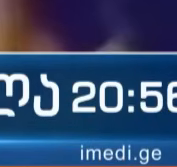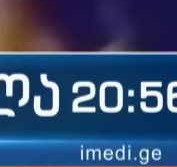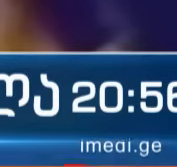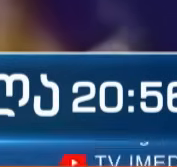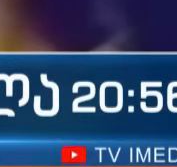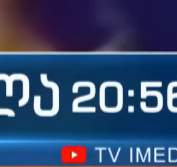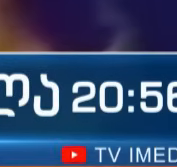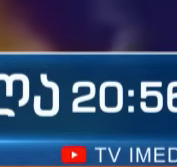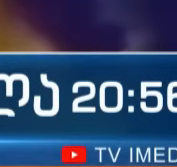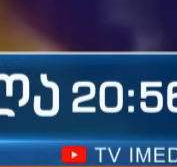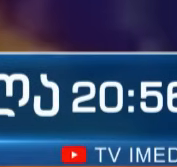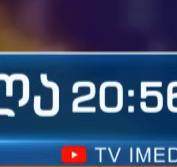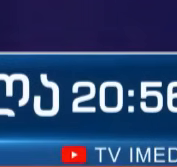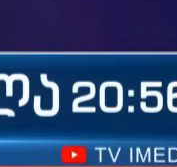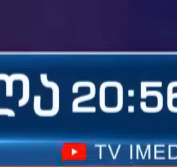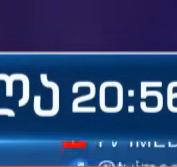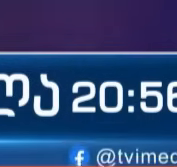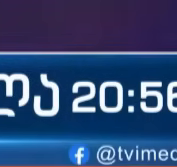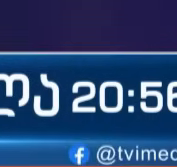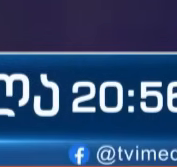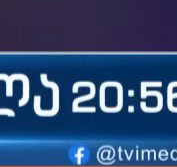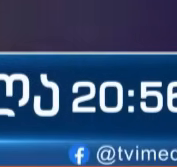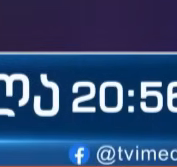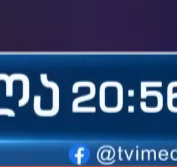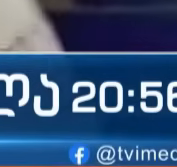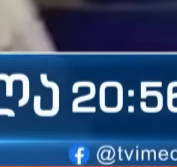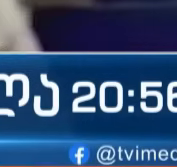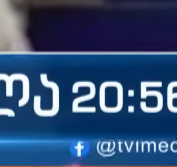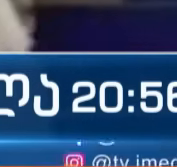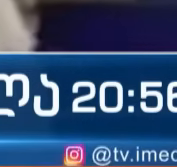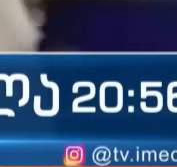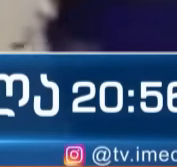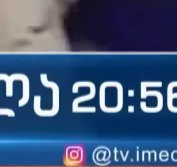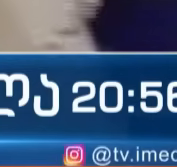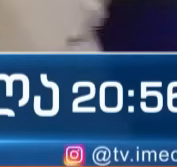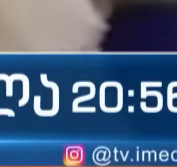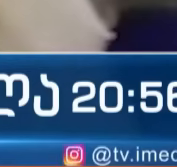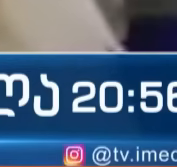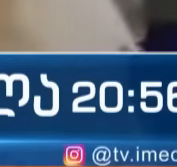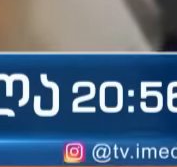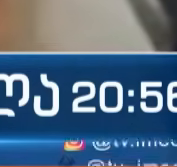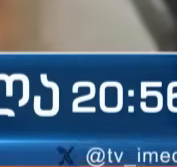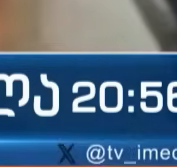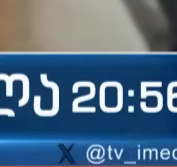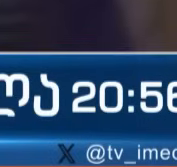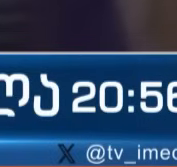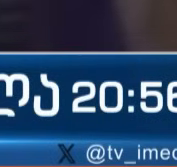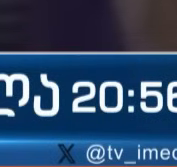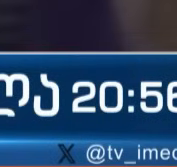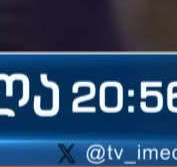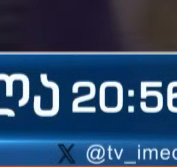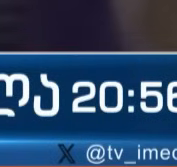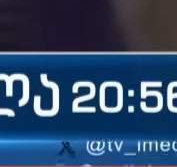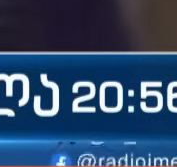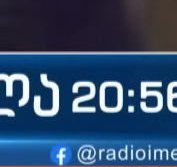გუგული მგელაძის ფესვები ქართული კინოს კიდევ ერთი შედევრია, რომელშიც სოსო ჯაჭვლიანმა მნიშვნელოვანი სახე შექმნა. ქართველი